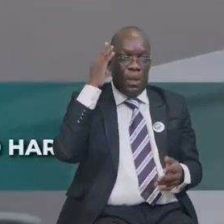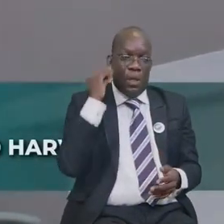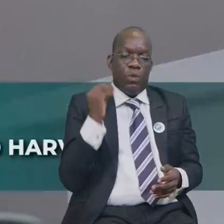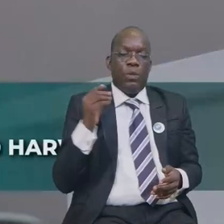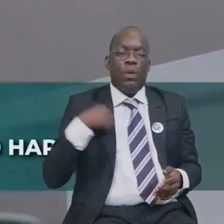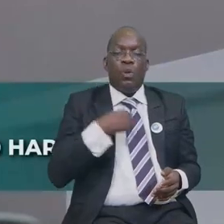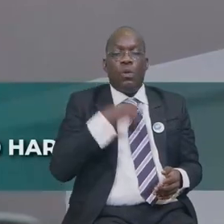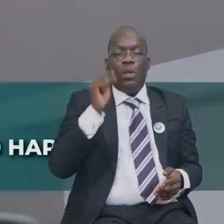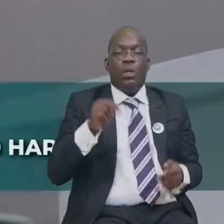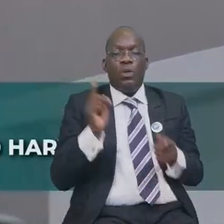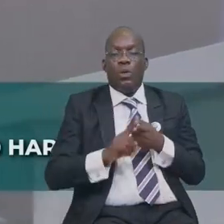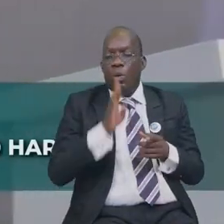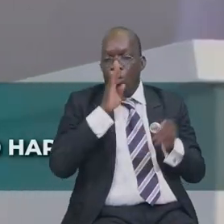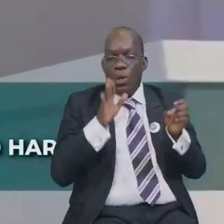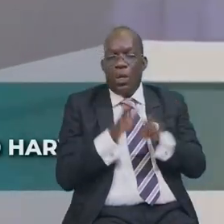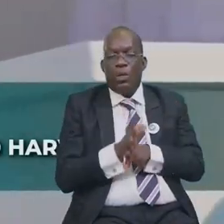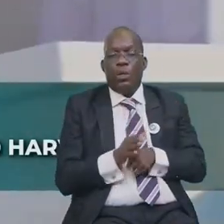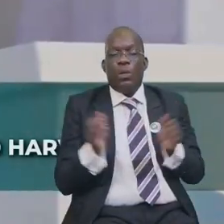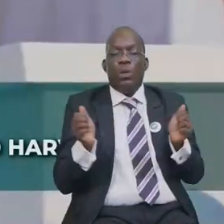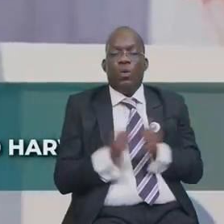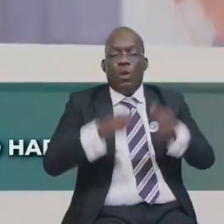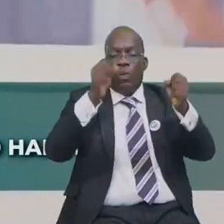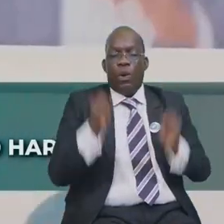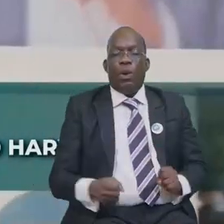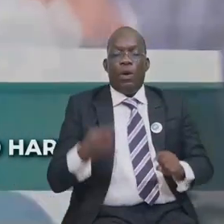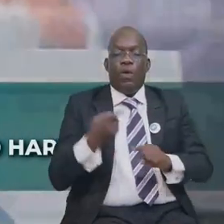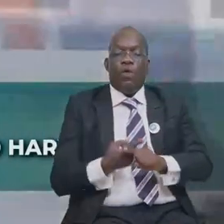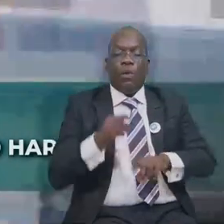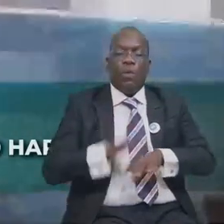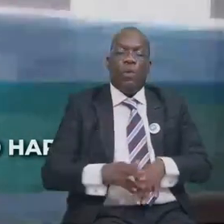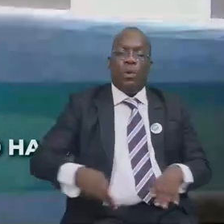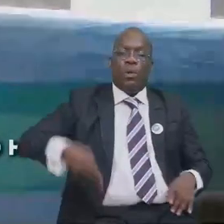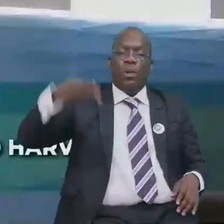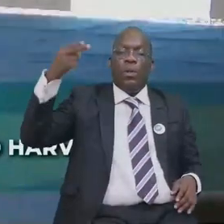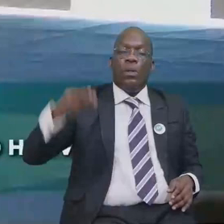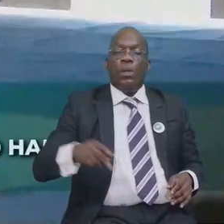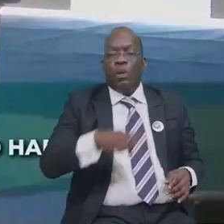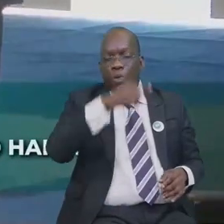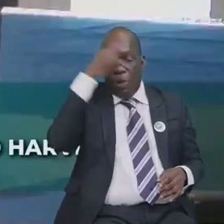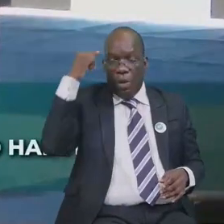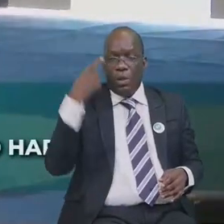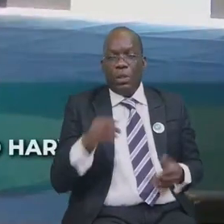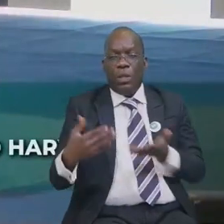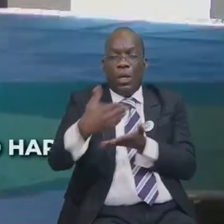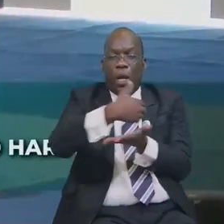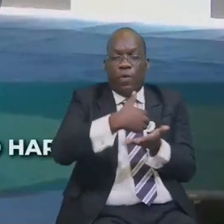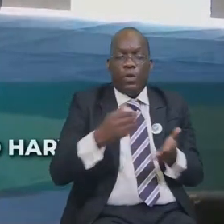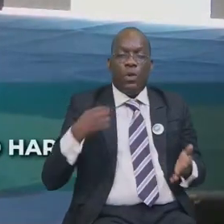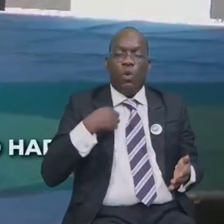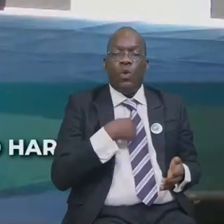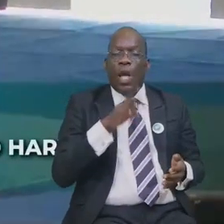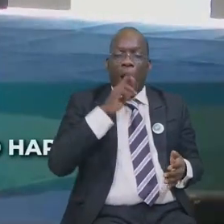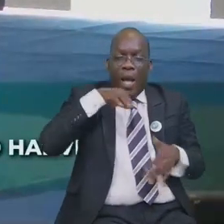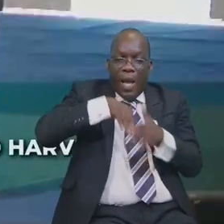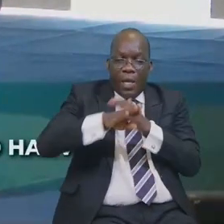être revêtus de la puissance d'en haut. Parce que la moisson dans laquelle nous nous engageons,